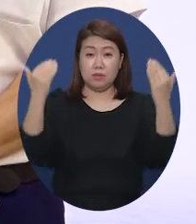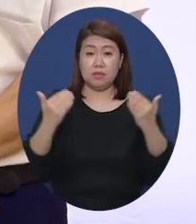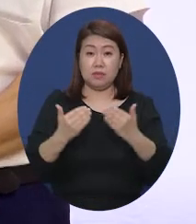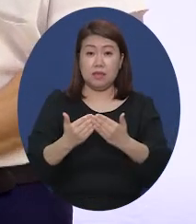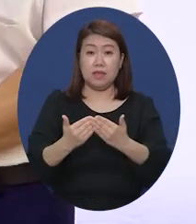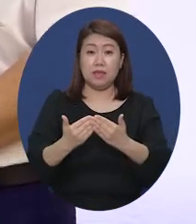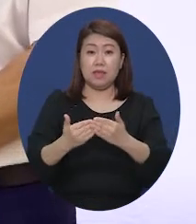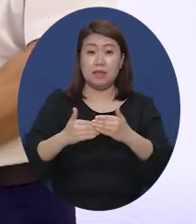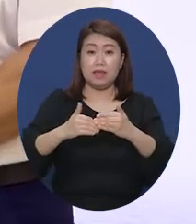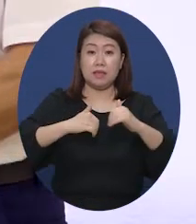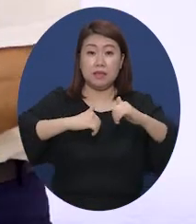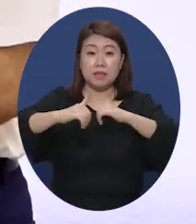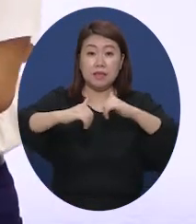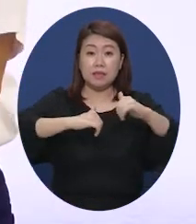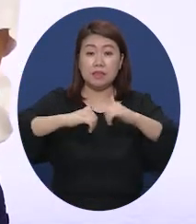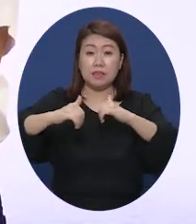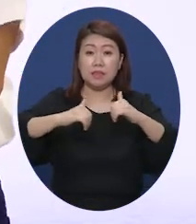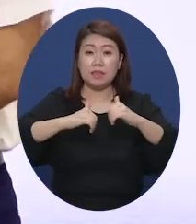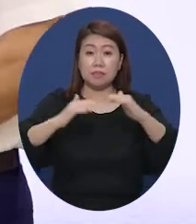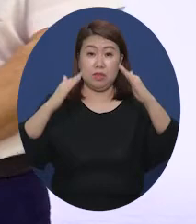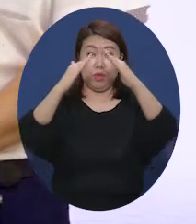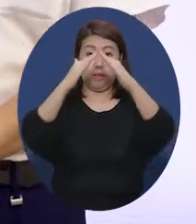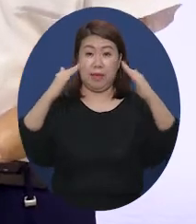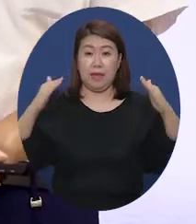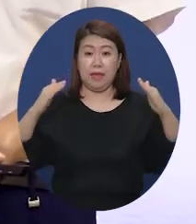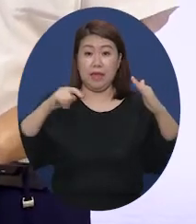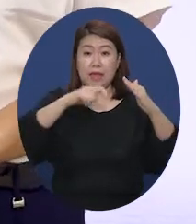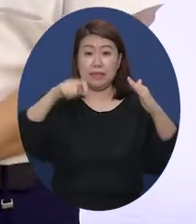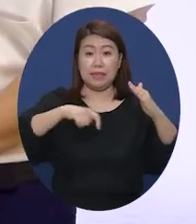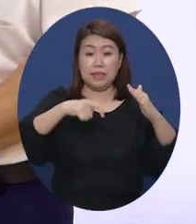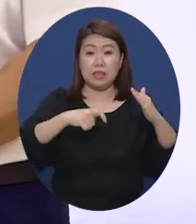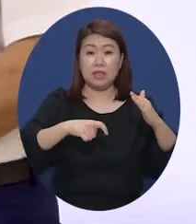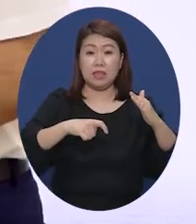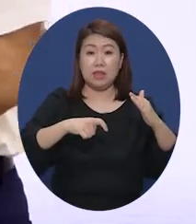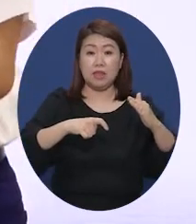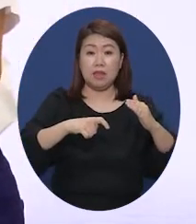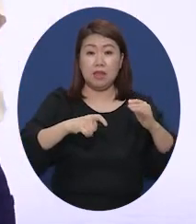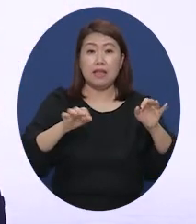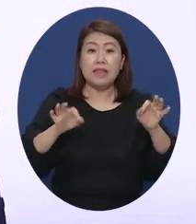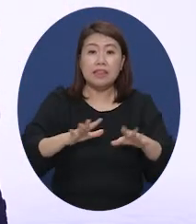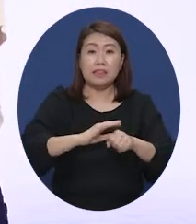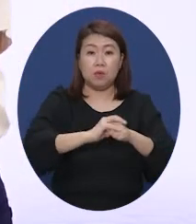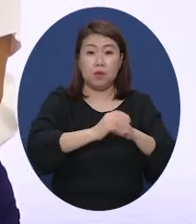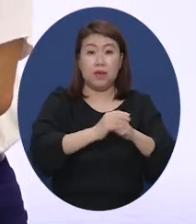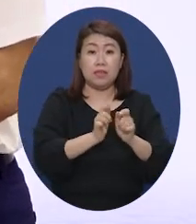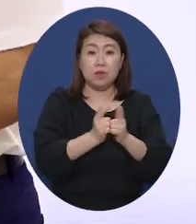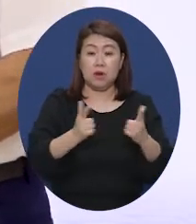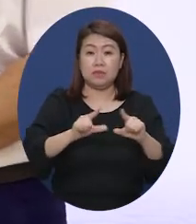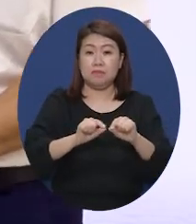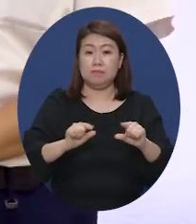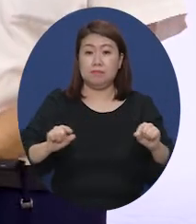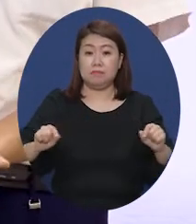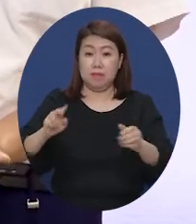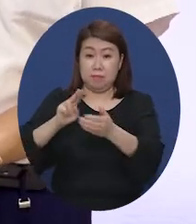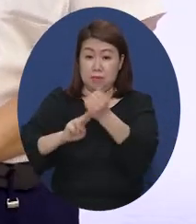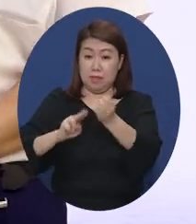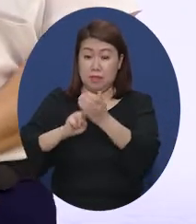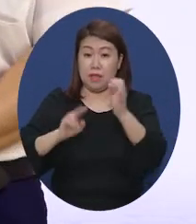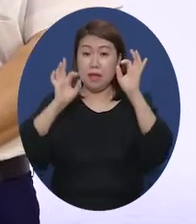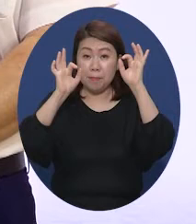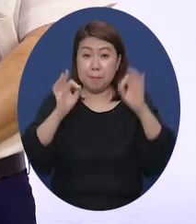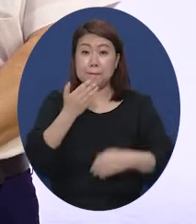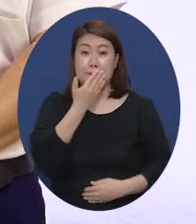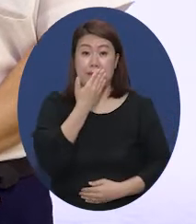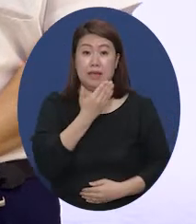돌아다니다 보면은 이렇게 바하카에서 천막을 쳐놓고 간단한 거, 과일들이나 음식 이런 걸 파는 걸 볼